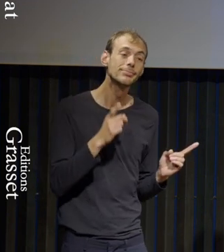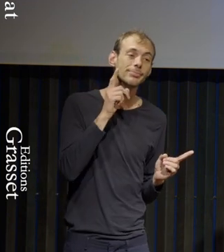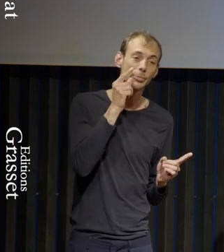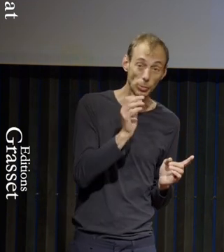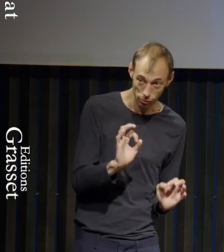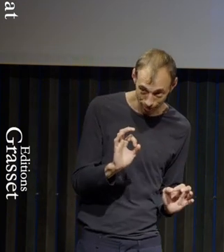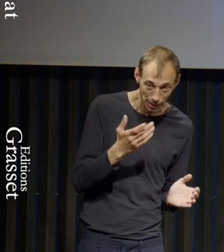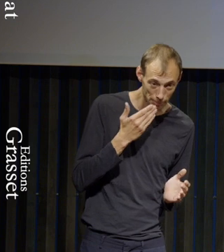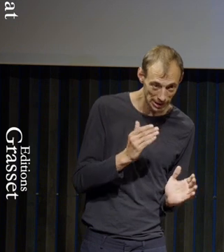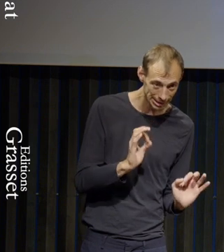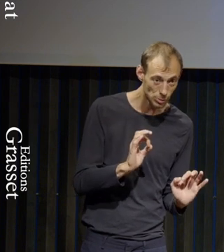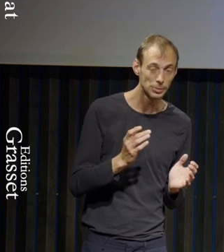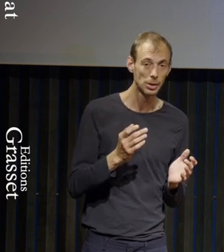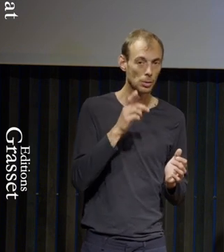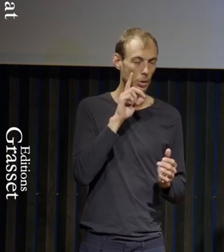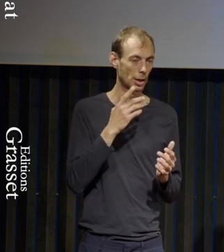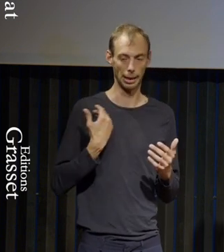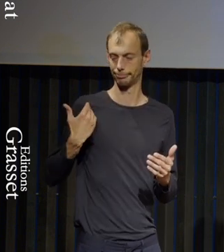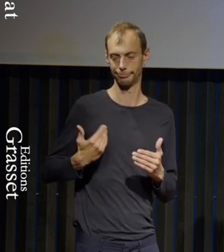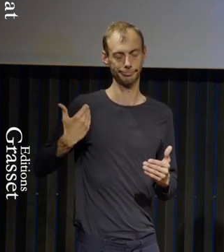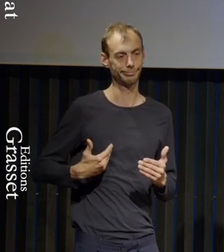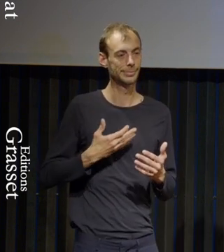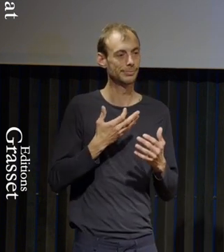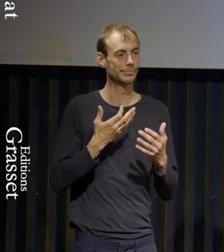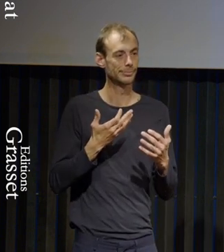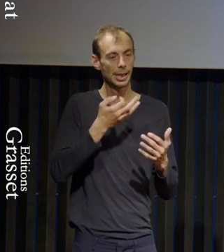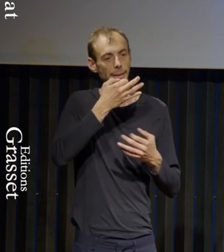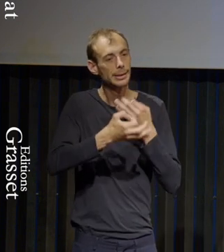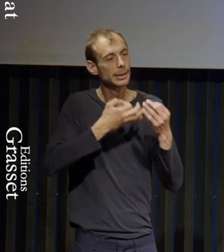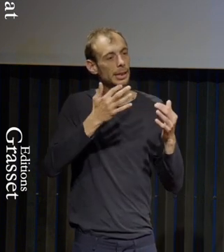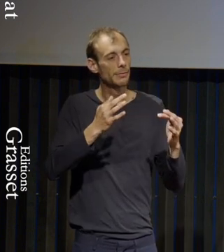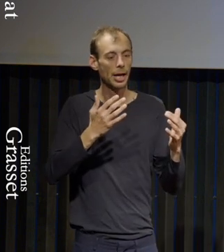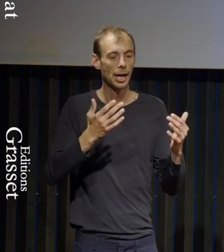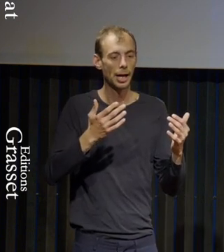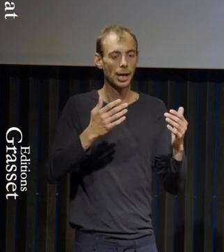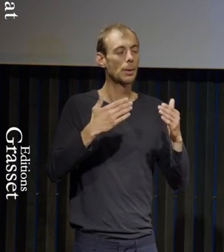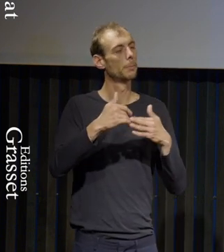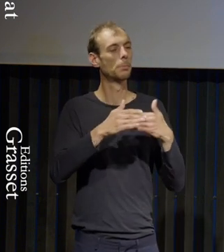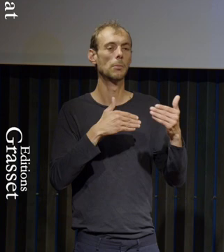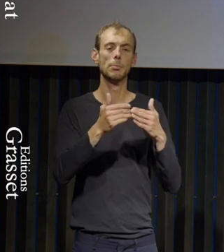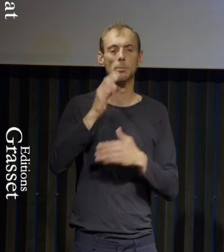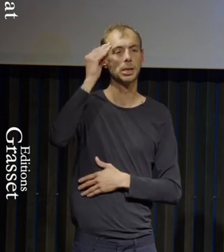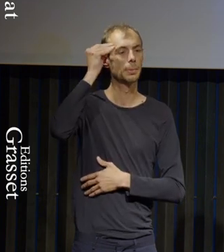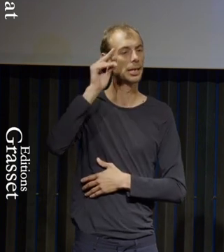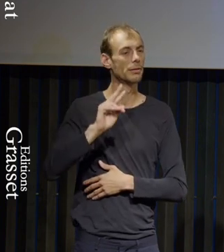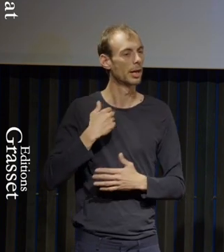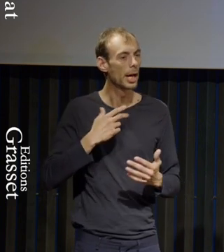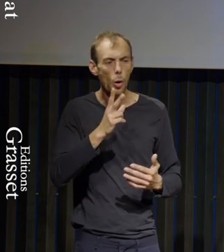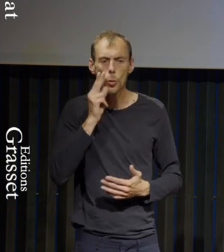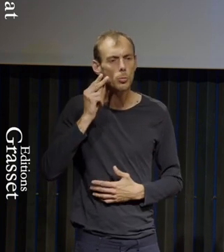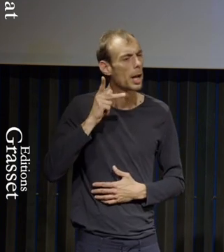caractère profondément humain et vraiment fascinant de l'exercice de la psychiatrie, autant il faut se